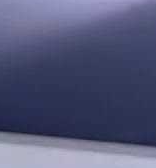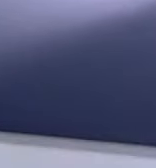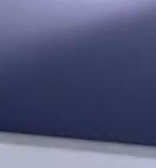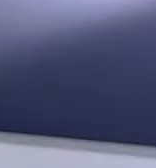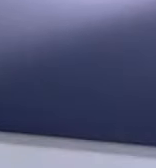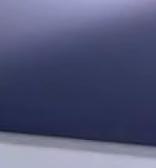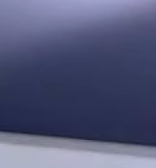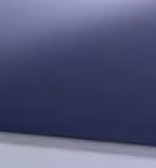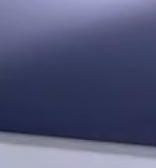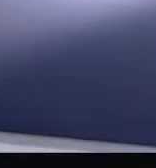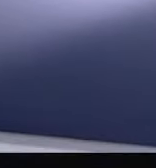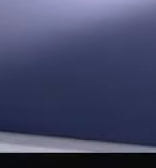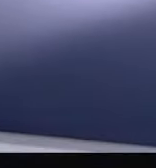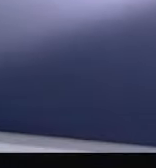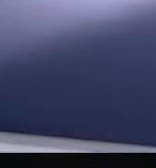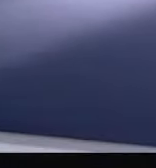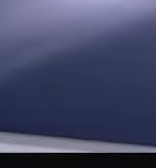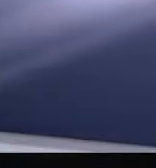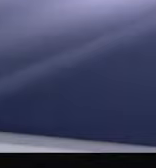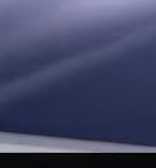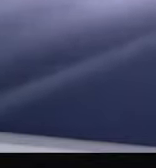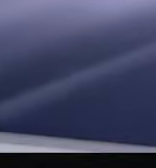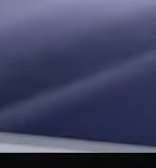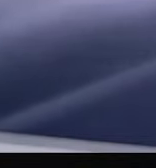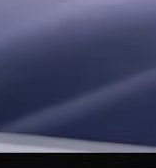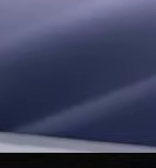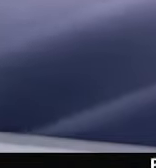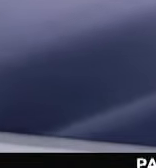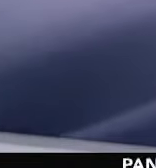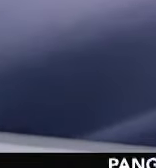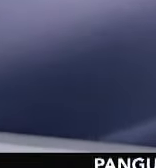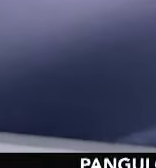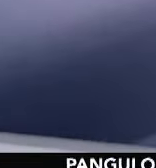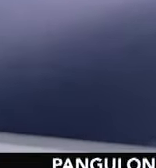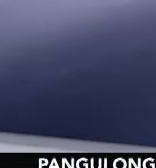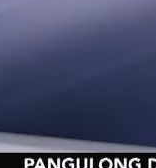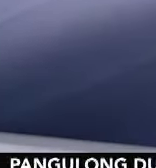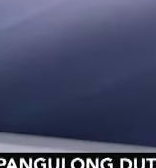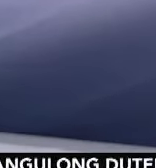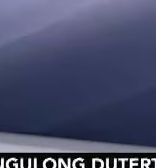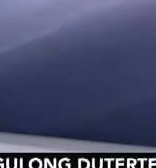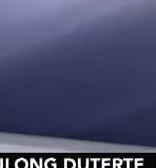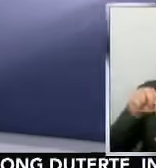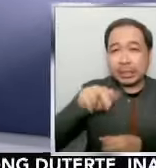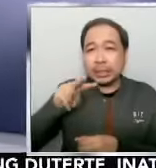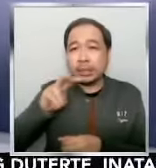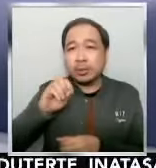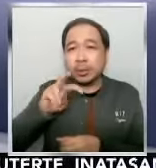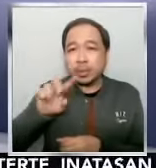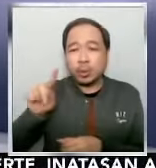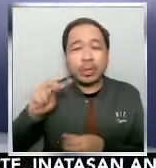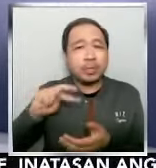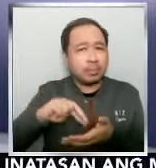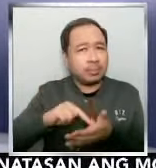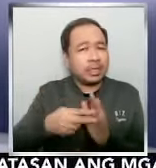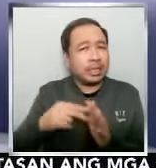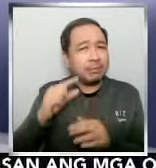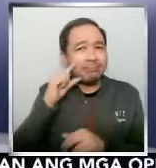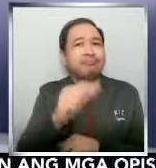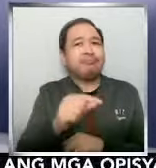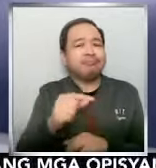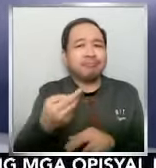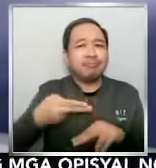Mataas sa inaasahan ang inflation rate nitong 2021 o yung bilis ng pagtaas ng presyo ng mga produkto at serbisyo sa